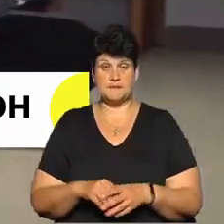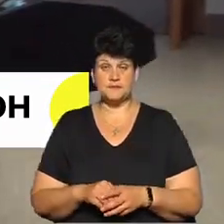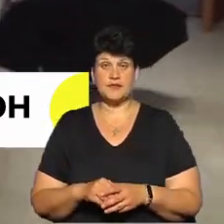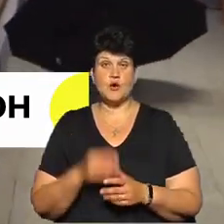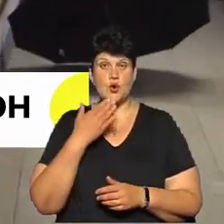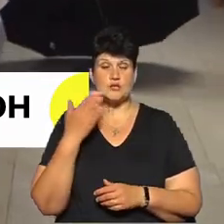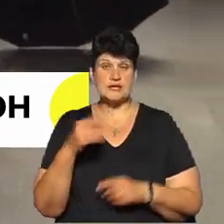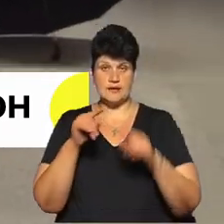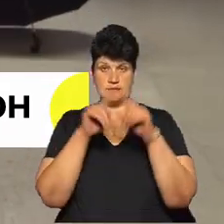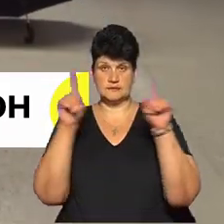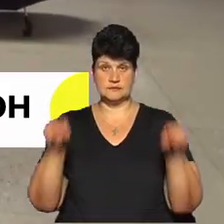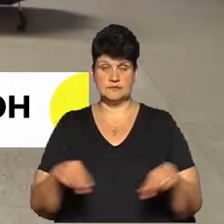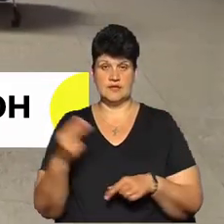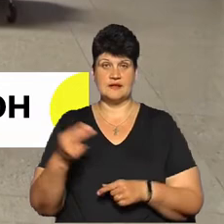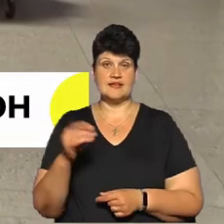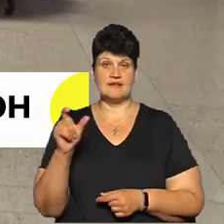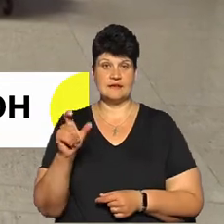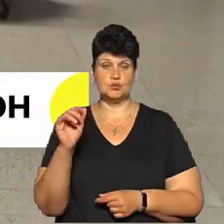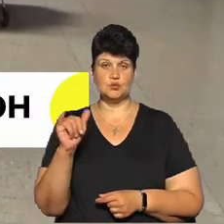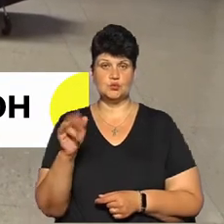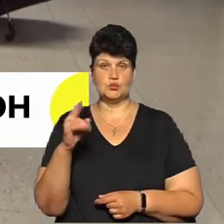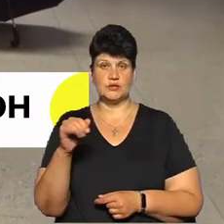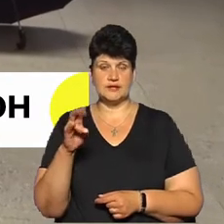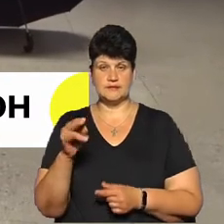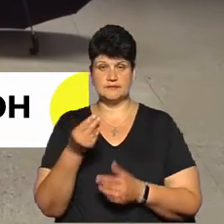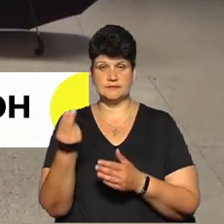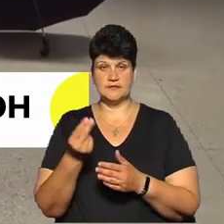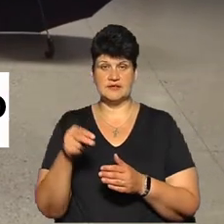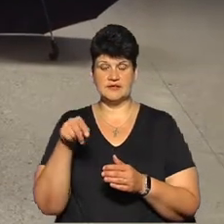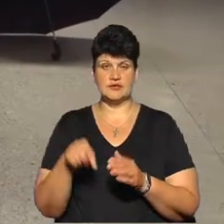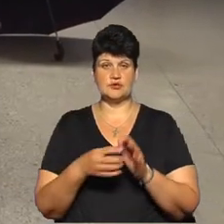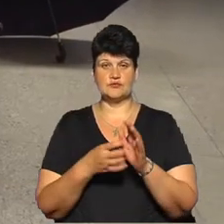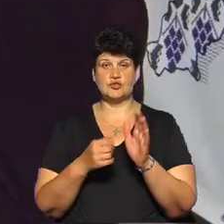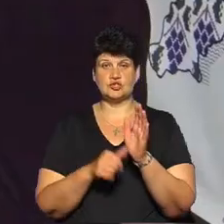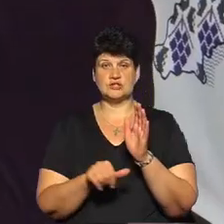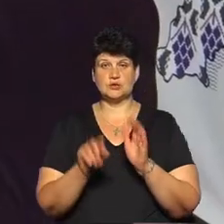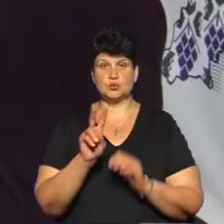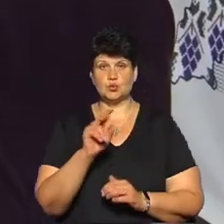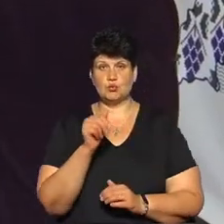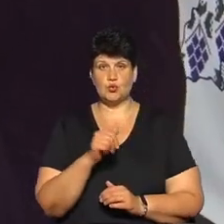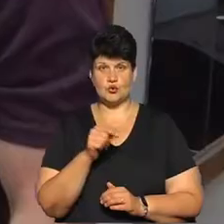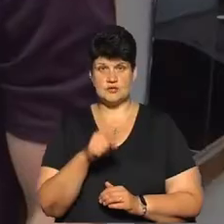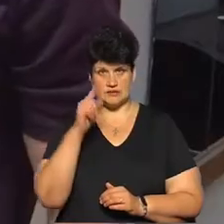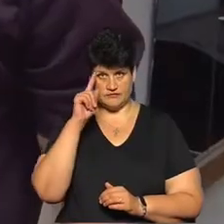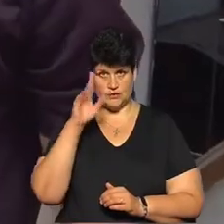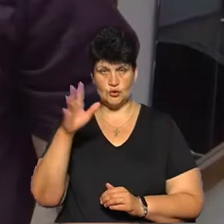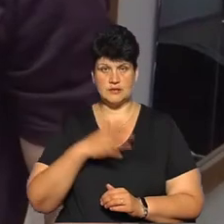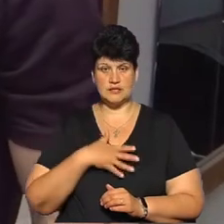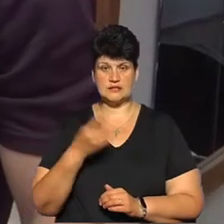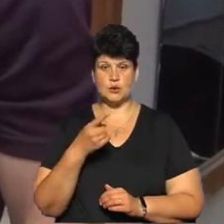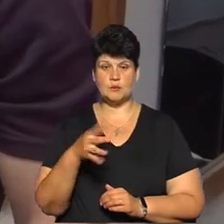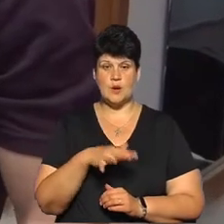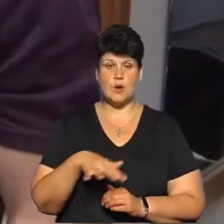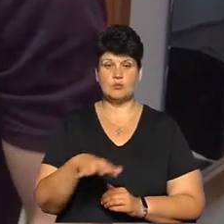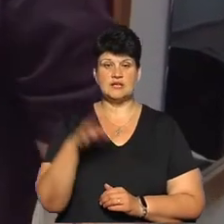картина художника Євгена Удіна, яку митець написав у 1962 році. Відома наша Тернопільська площа, де